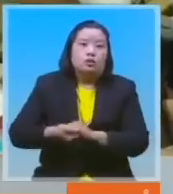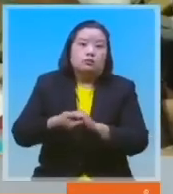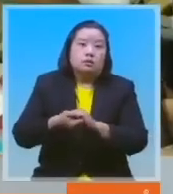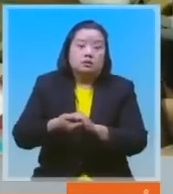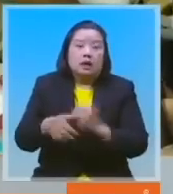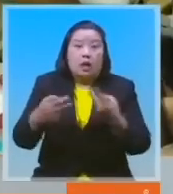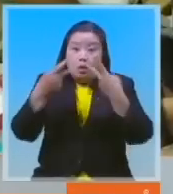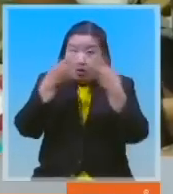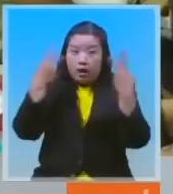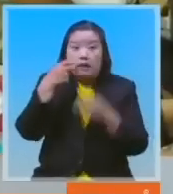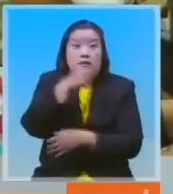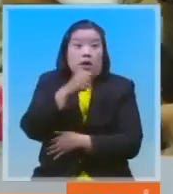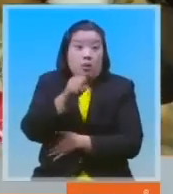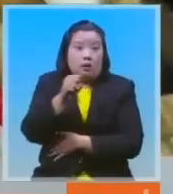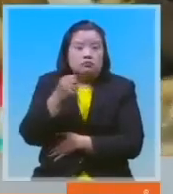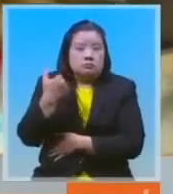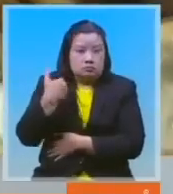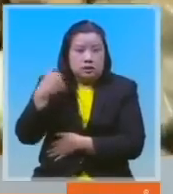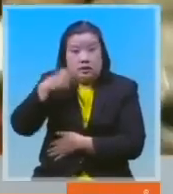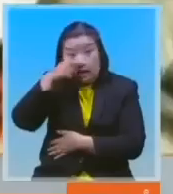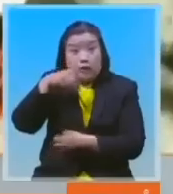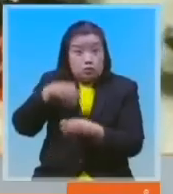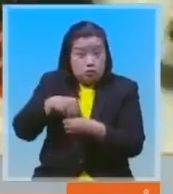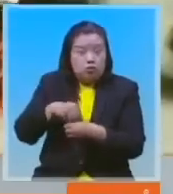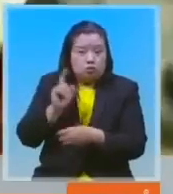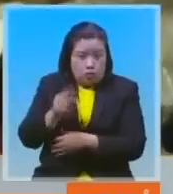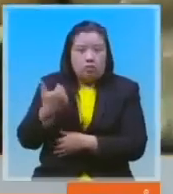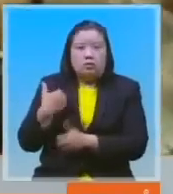ไต้หวันเนี่ยก็มีการเดินออกประเทศไทยหลายครั้งเหมือนกัน